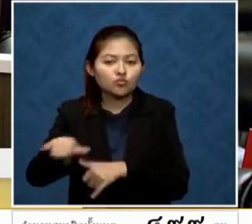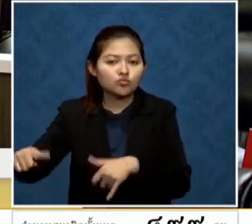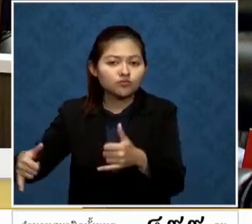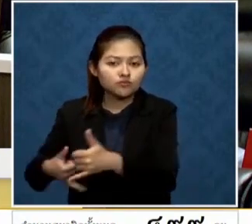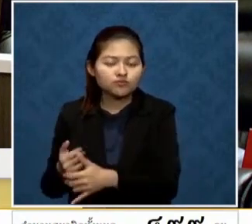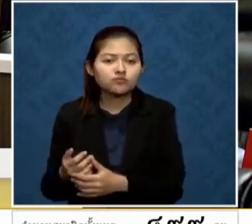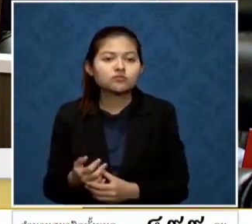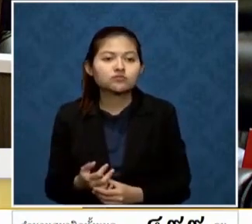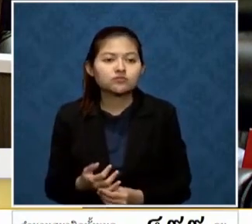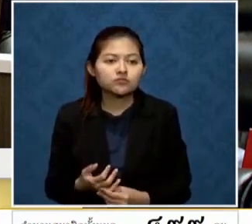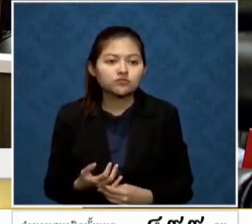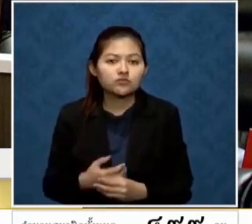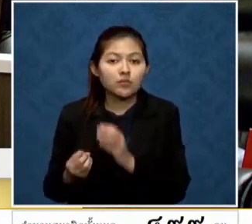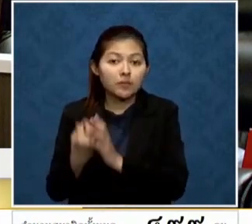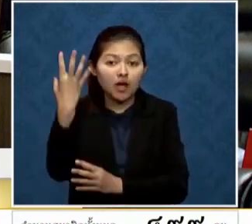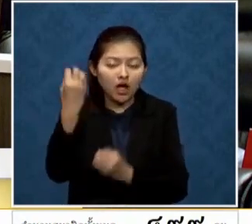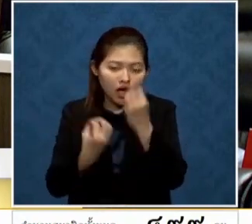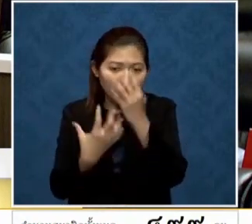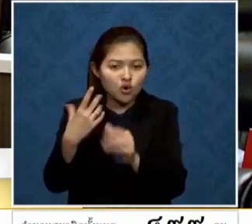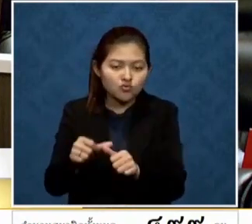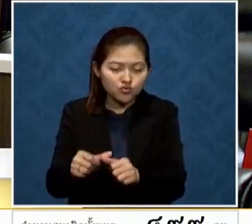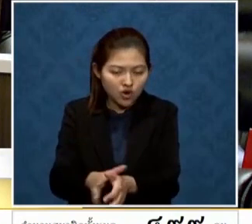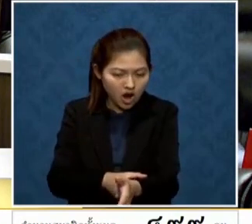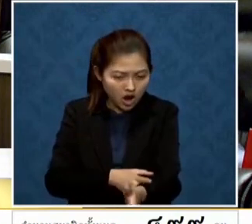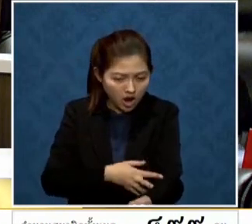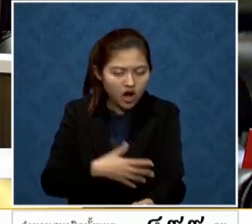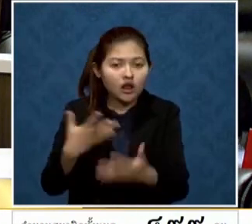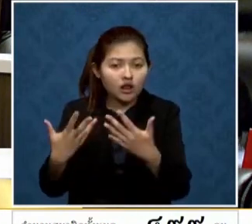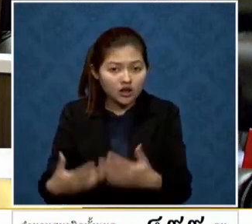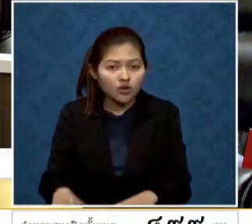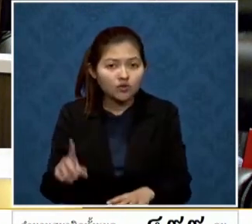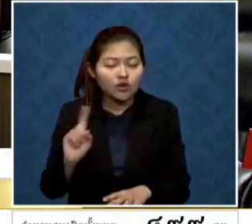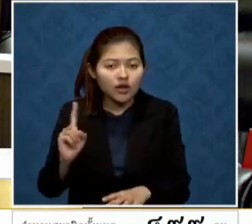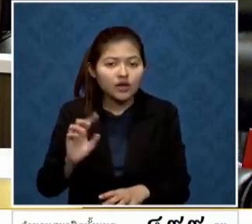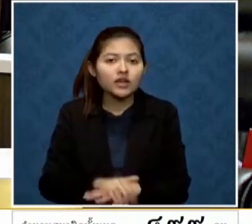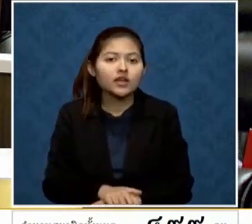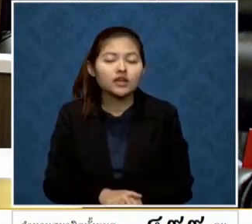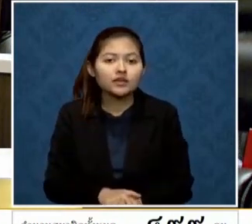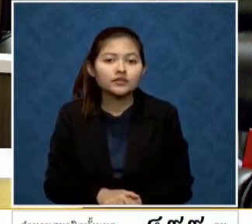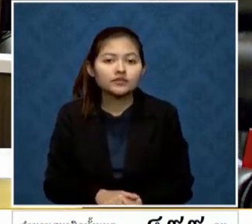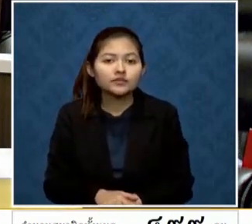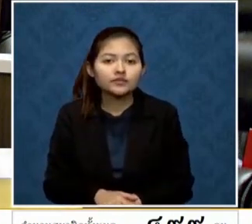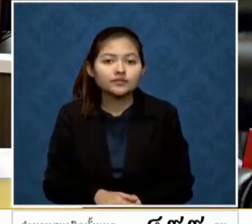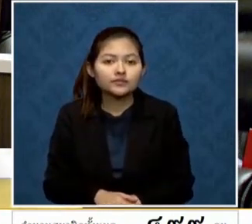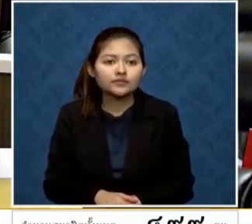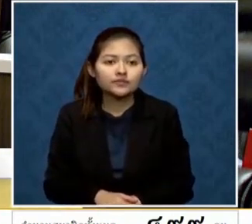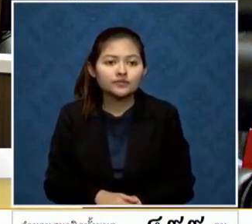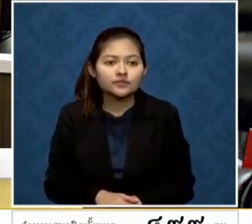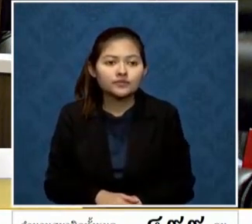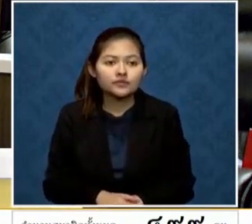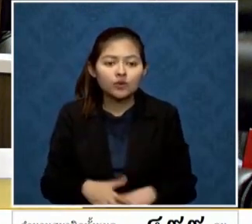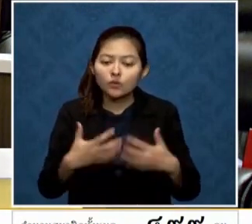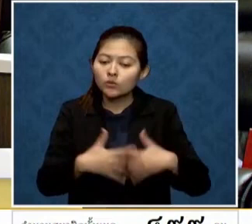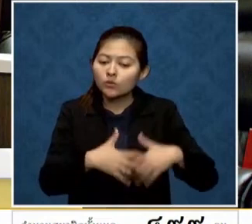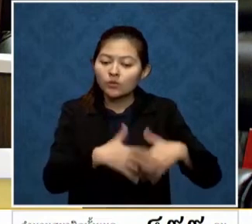ครับเาอยู่ในป่ามานานแล้วนะครับอยู่ในป่ามาสักพักนึงแล้วปัญหาที่เกิดขึ้นก็คือว่ามีการสร้างโรง